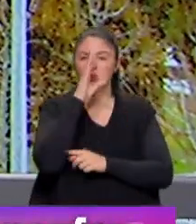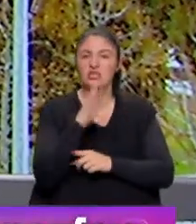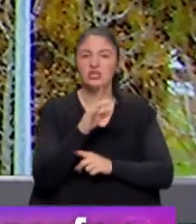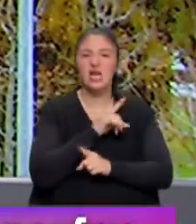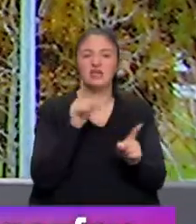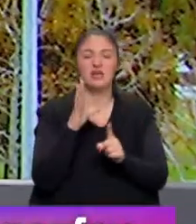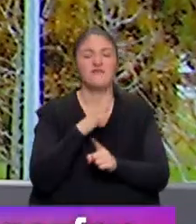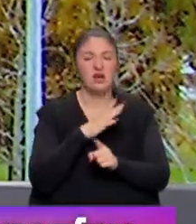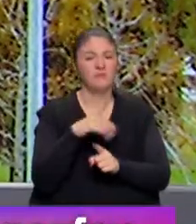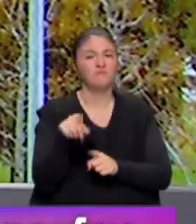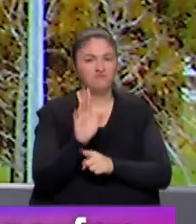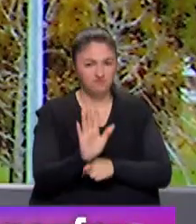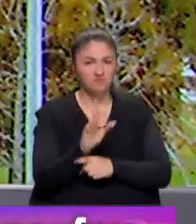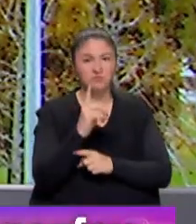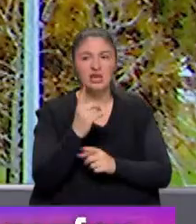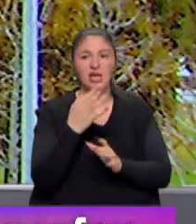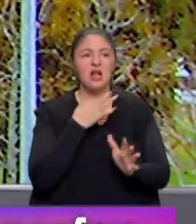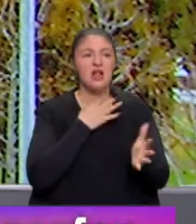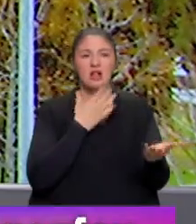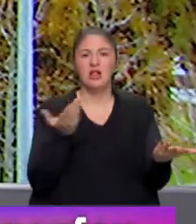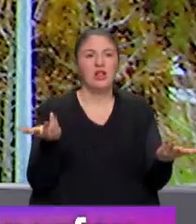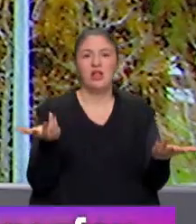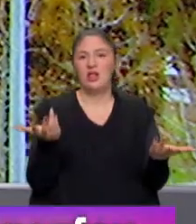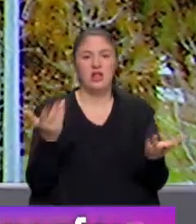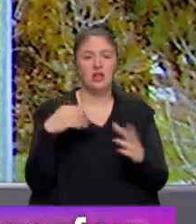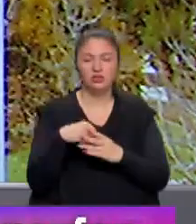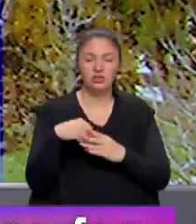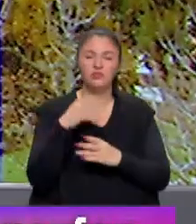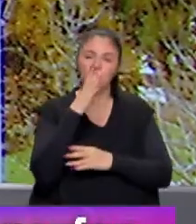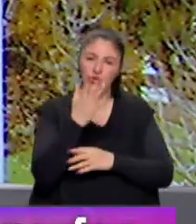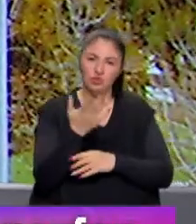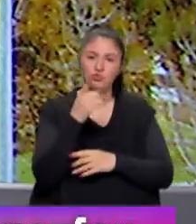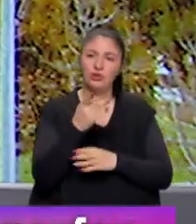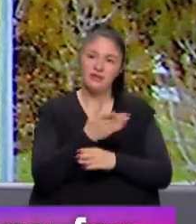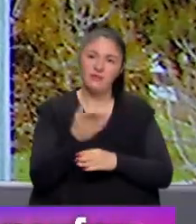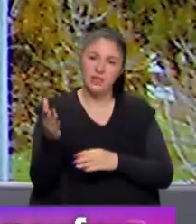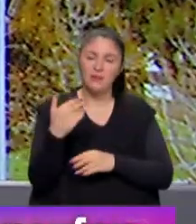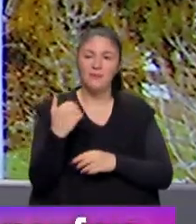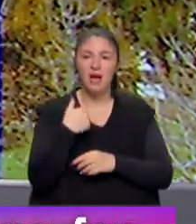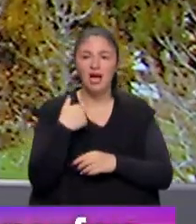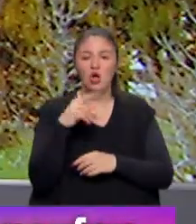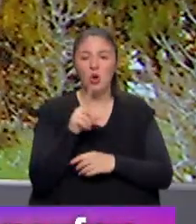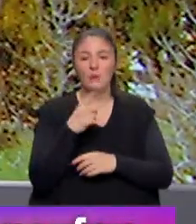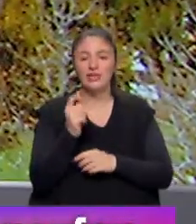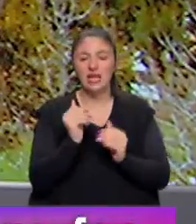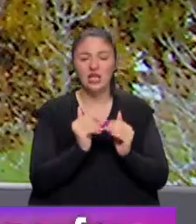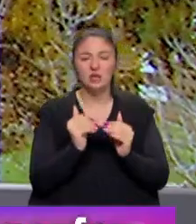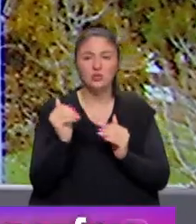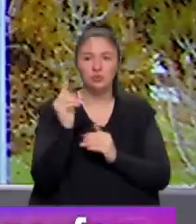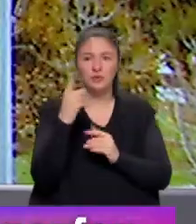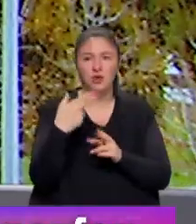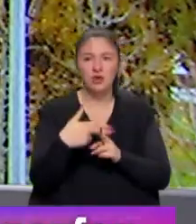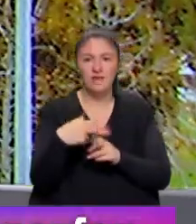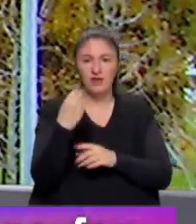ciddi itirazlarınız var ve bir çıkmazın içindesiniz. İsterseniz buradan devam edelim. Ben 10 bin lira üzerinden bir